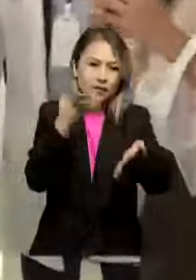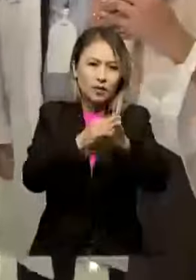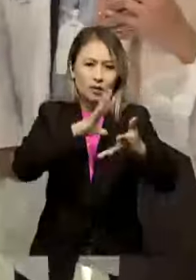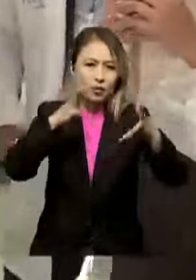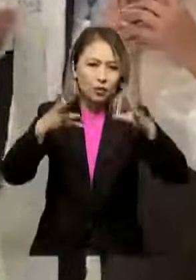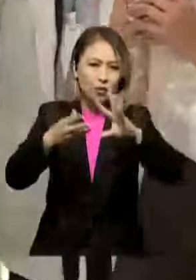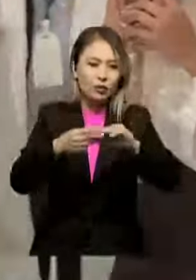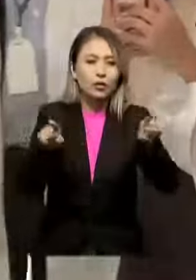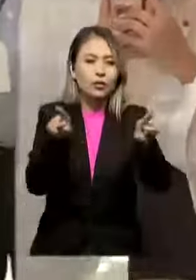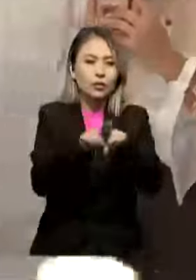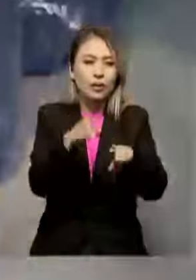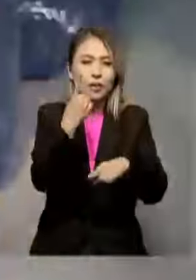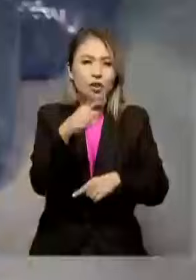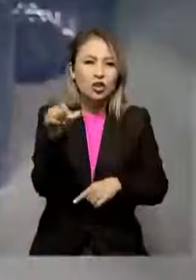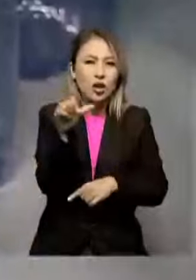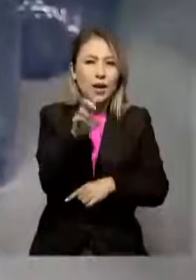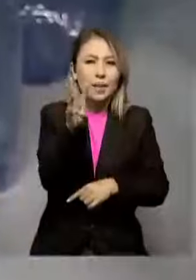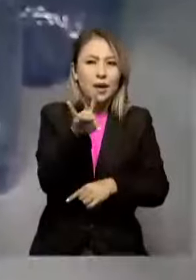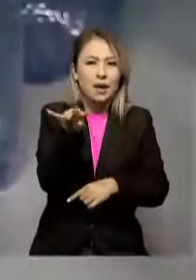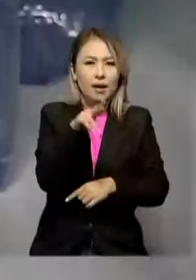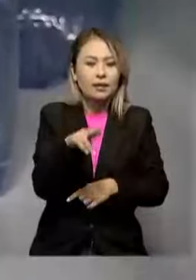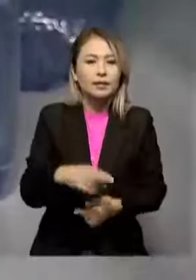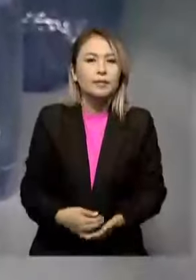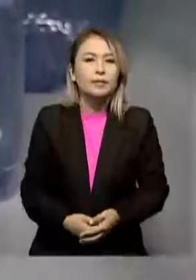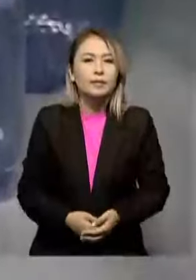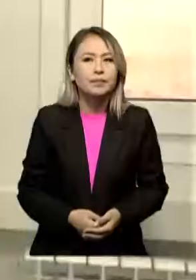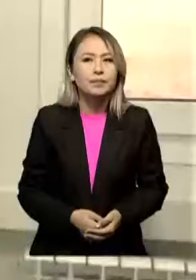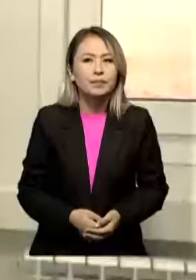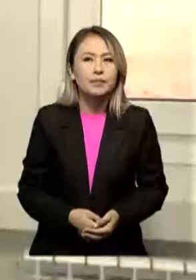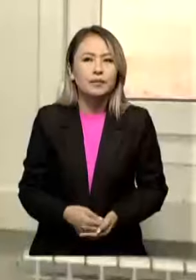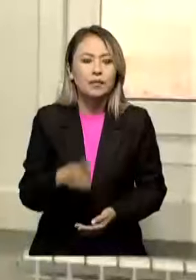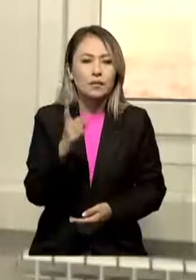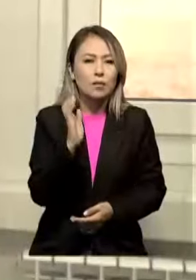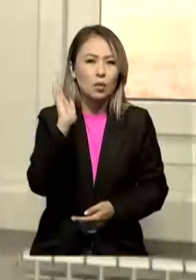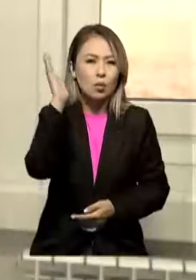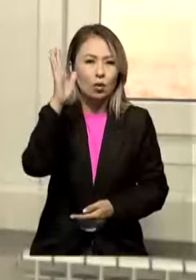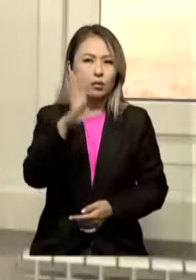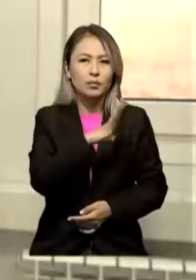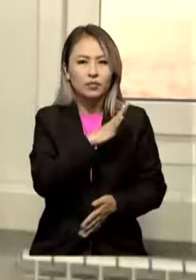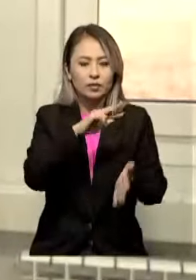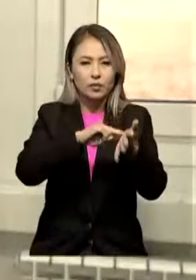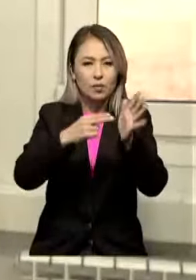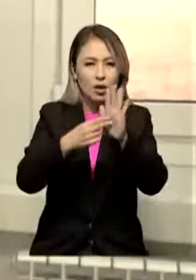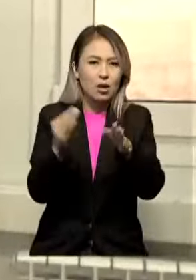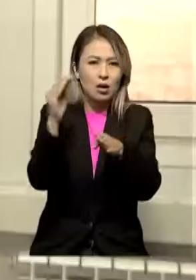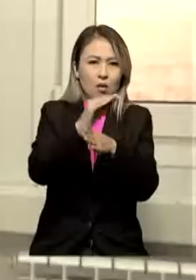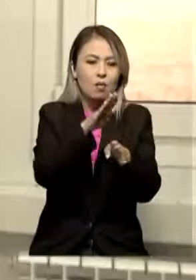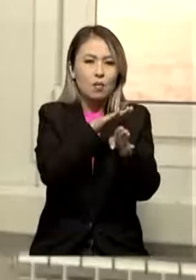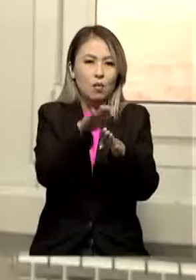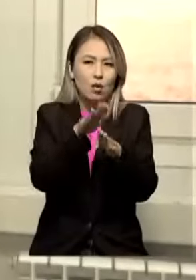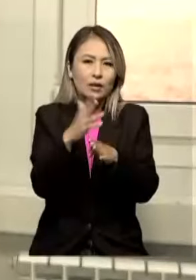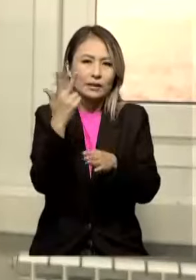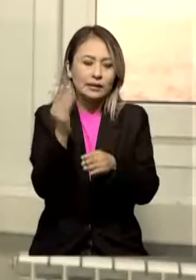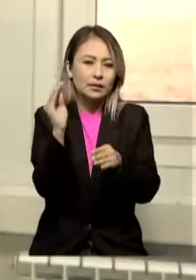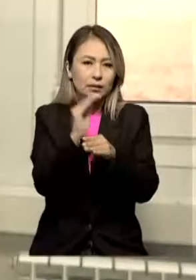көлемі 2,5 миллиард теңге. Перспективы на будущее дополнительно. Болашаққа жоспарымыз қосымша тағы 3 желіні іске